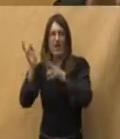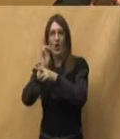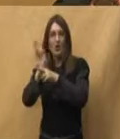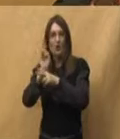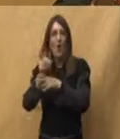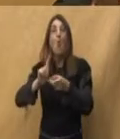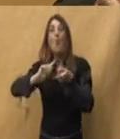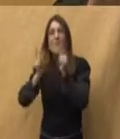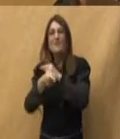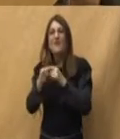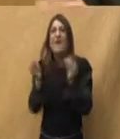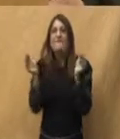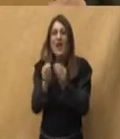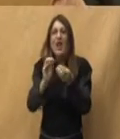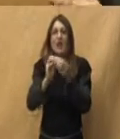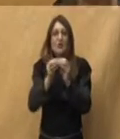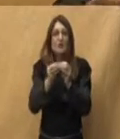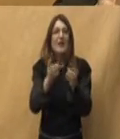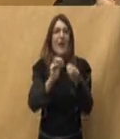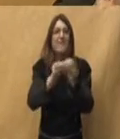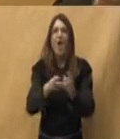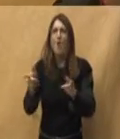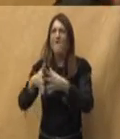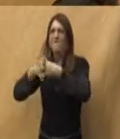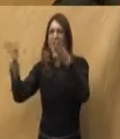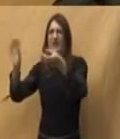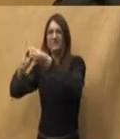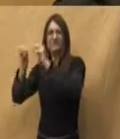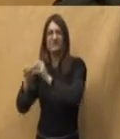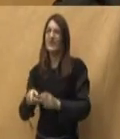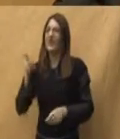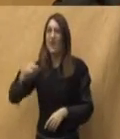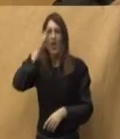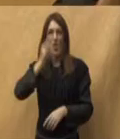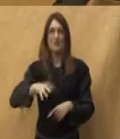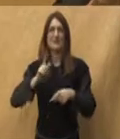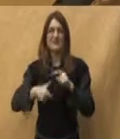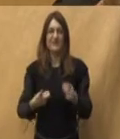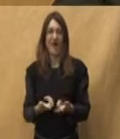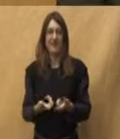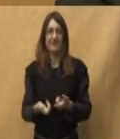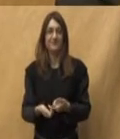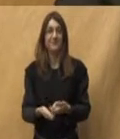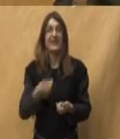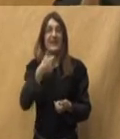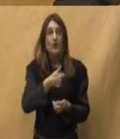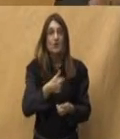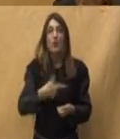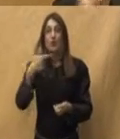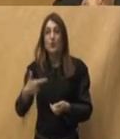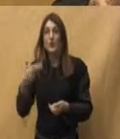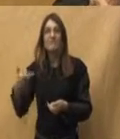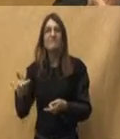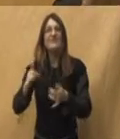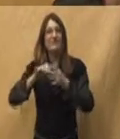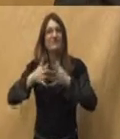Umjesto malih prodavaonica i tržnice ide se u shopping centre, što je opet loša stvar. Prema tome, jedno za drugim, situacija se